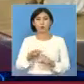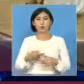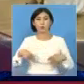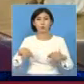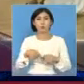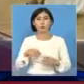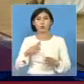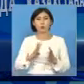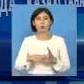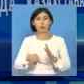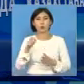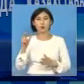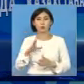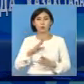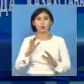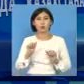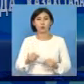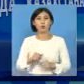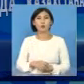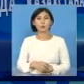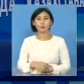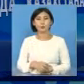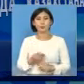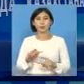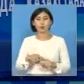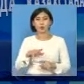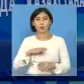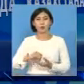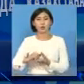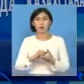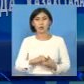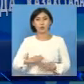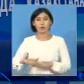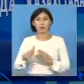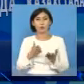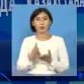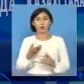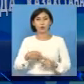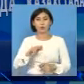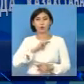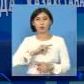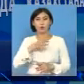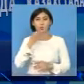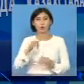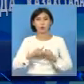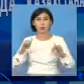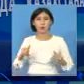мәжілісіне 9 депутаты сайлау құқығына ие болды. Осы арқылы ассамблеяның қоғамдық саяси рөлі айтарлықтай артты.